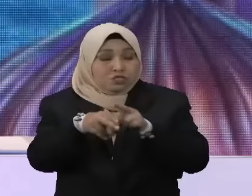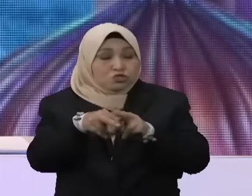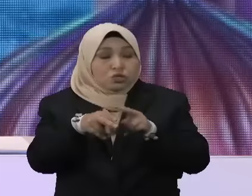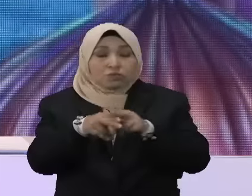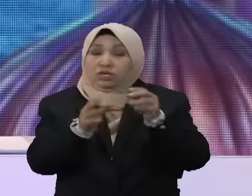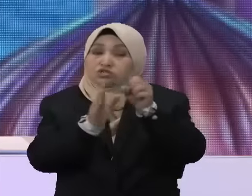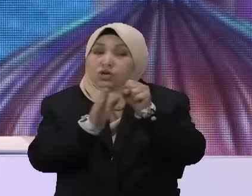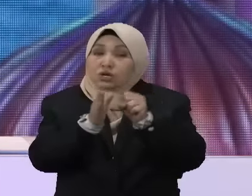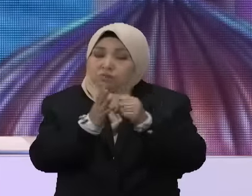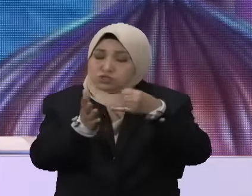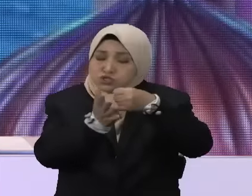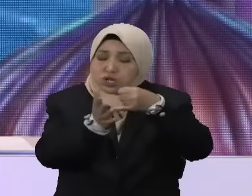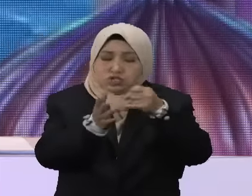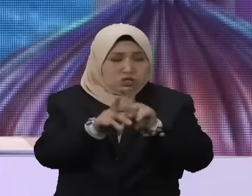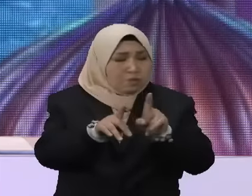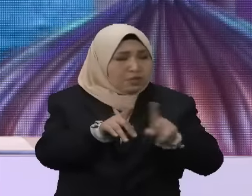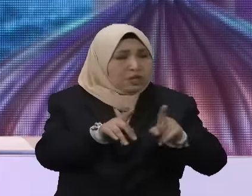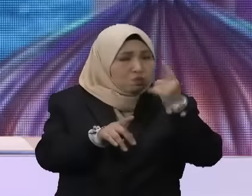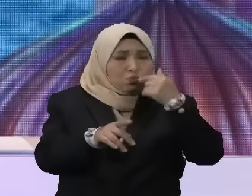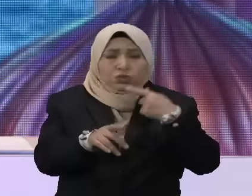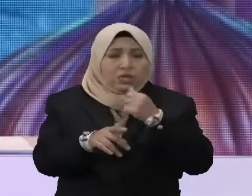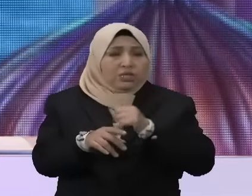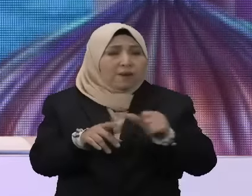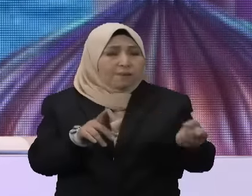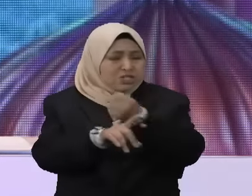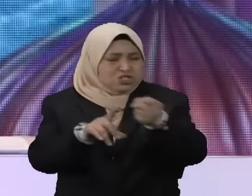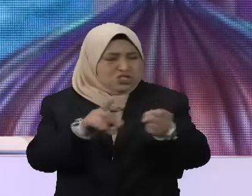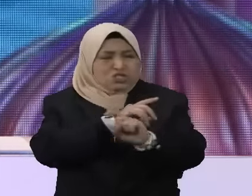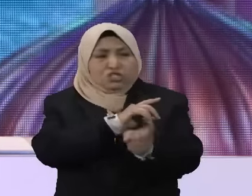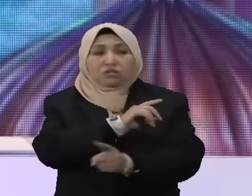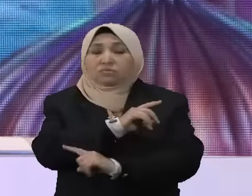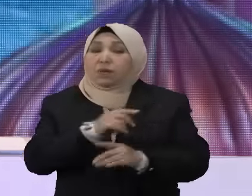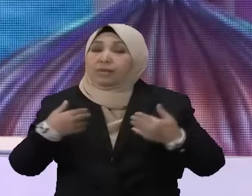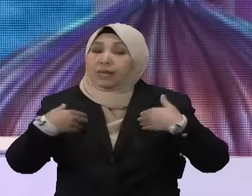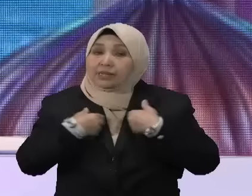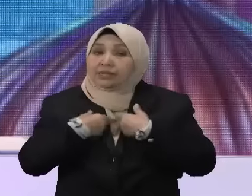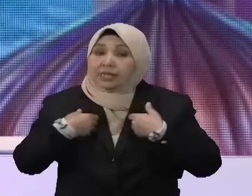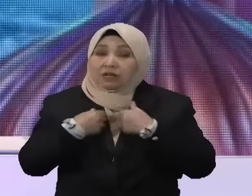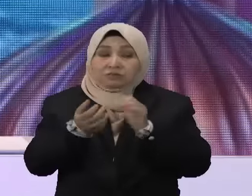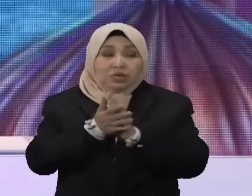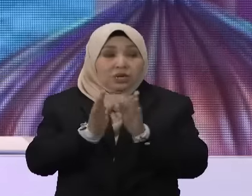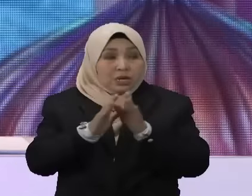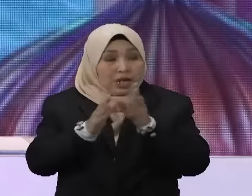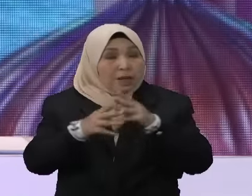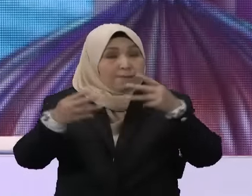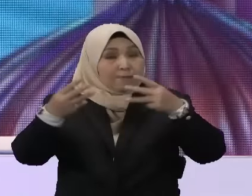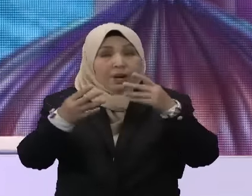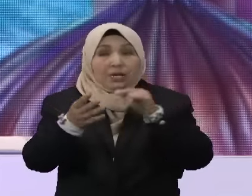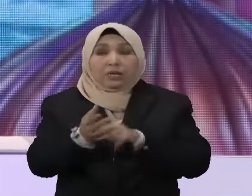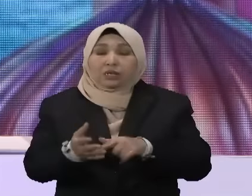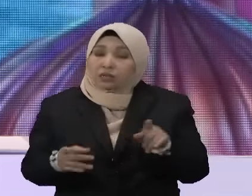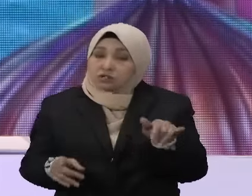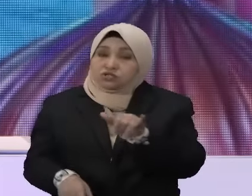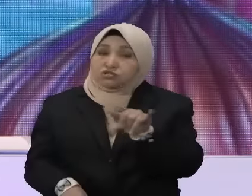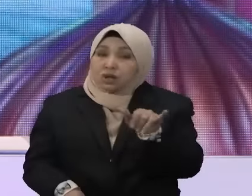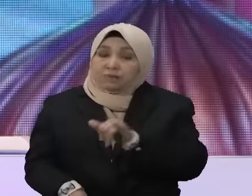disyaratkan, kena tajam dan sebagainya untuk tidak menyiksa binatang. Jadi dalam peperangan ini pun Allah